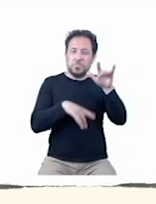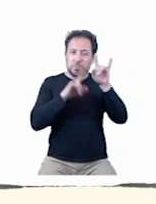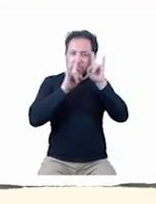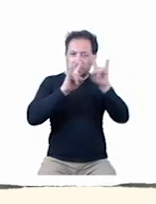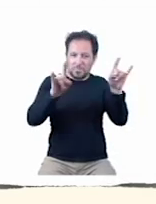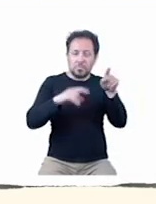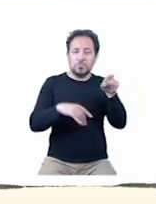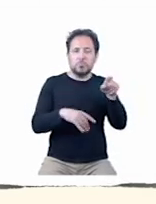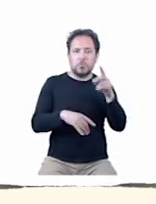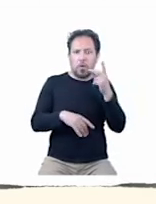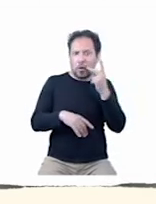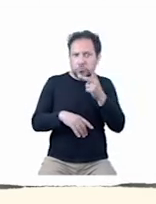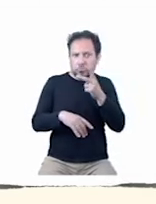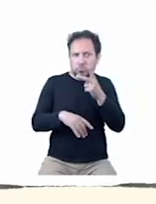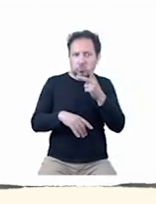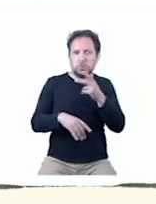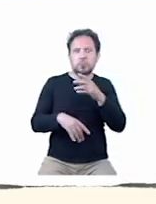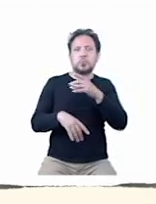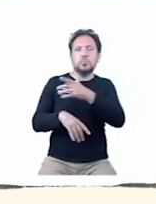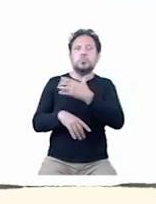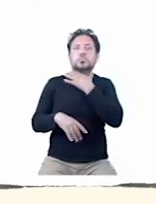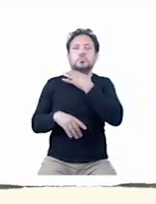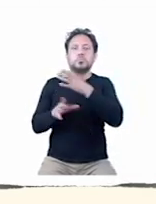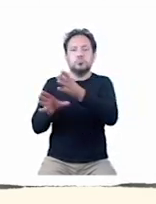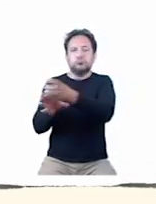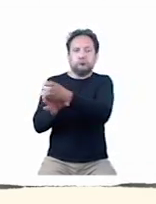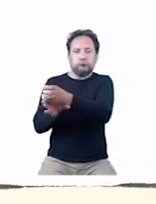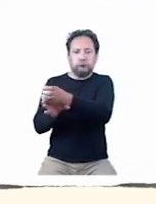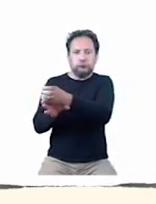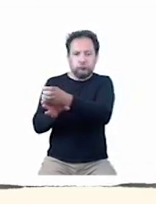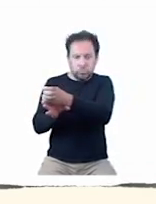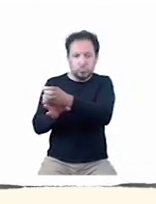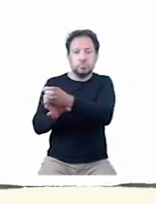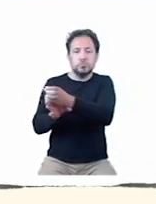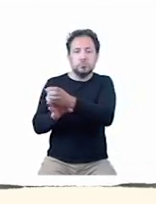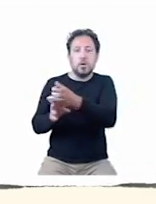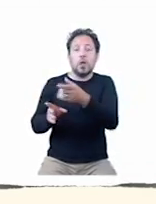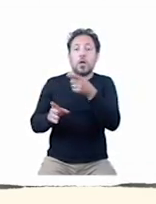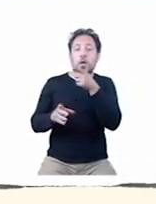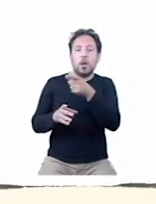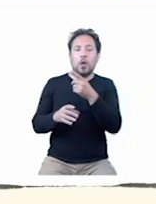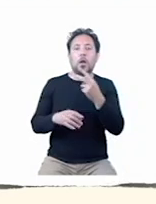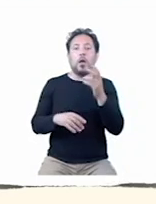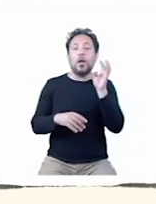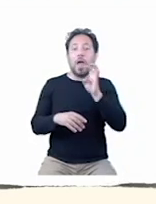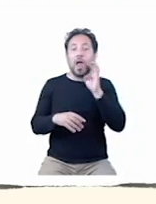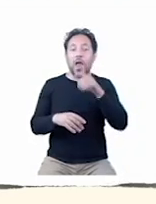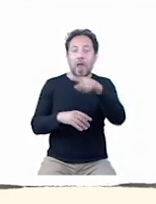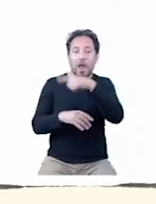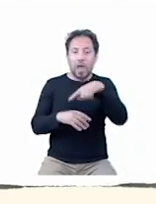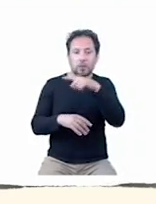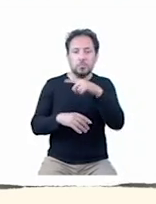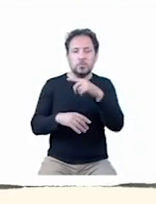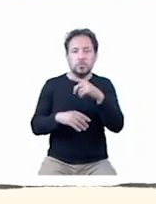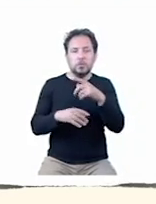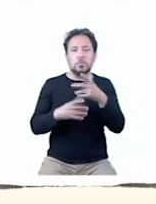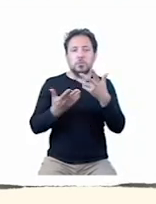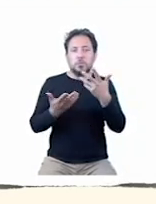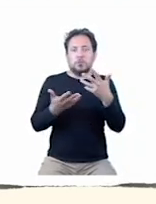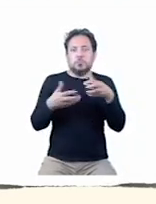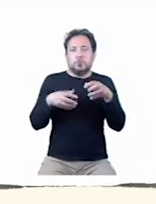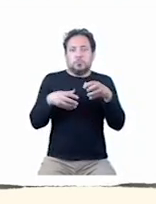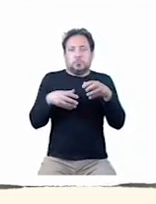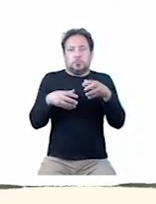Sempre tenendo i gatti a penzoloni tra le mani, entrambi i piccoli mostri corsero, risero e